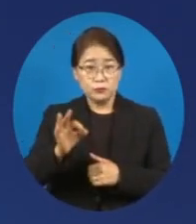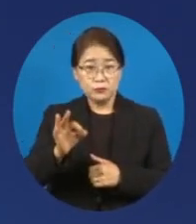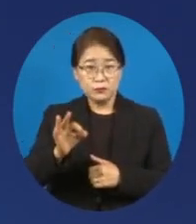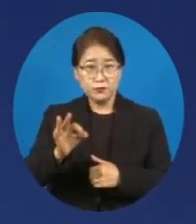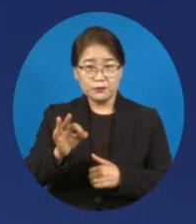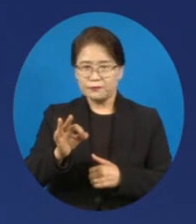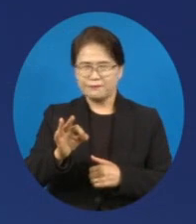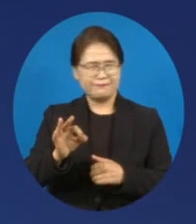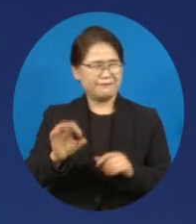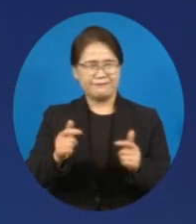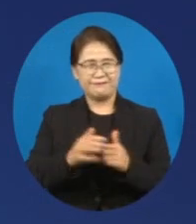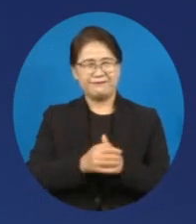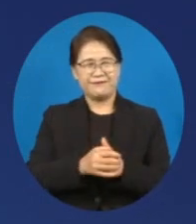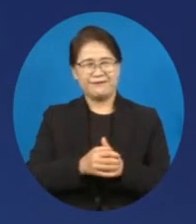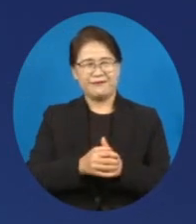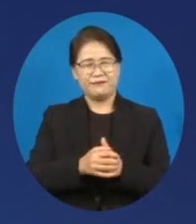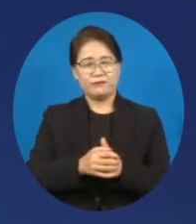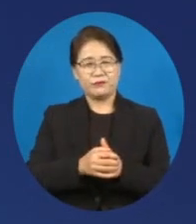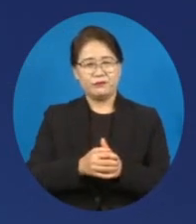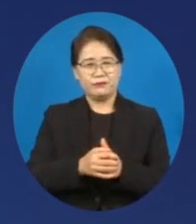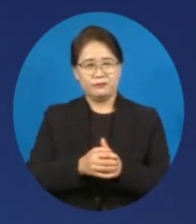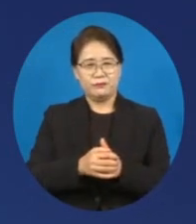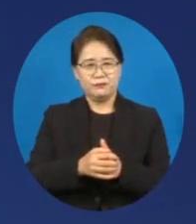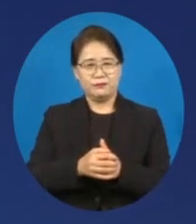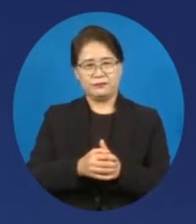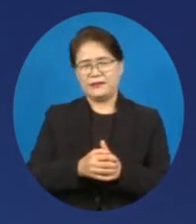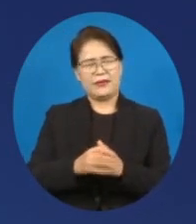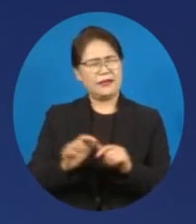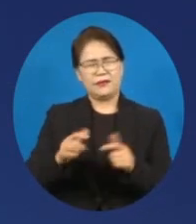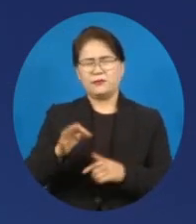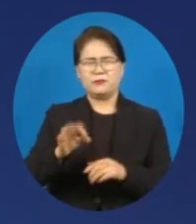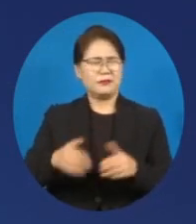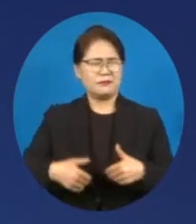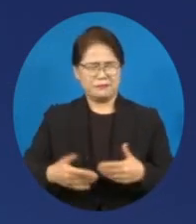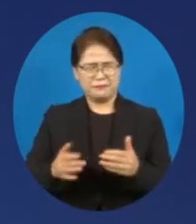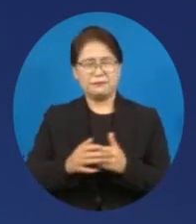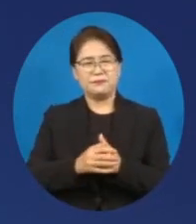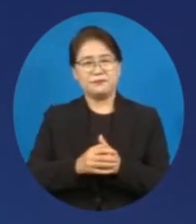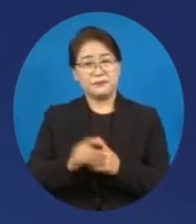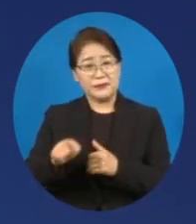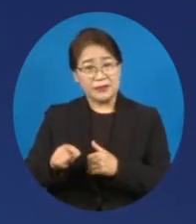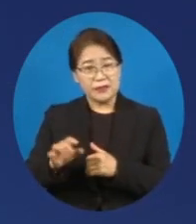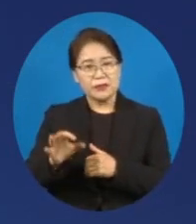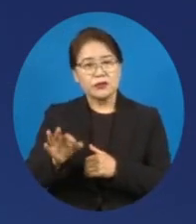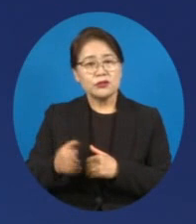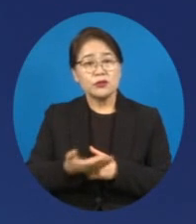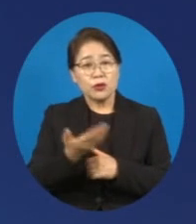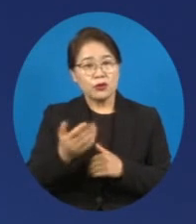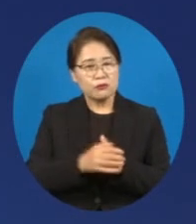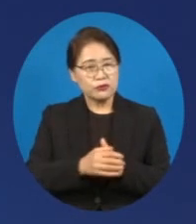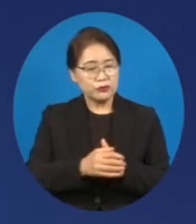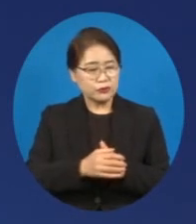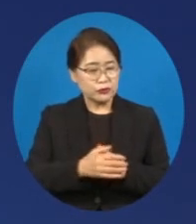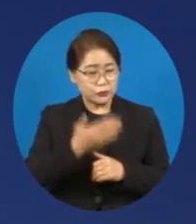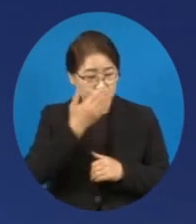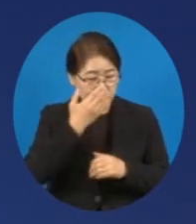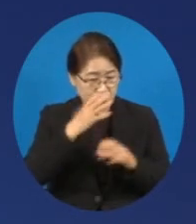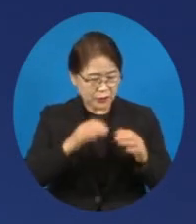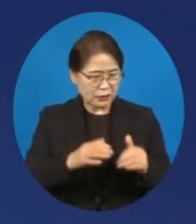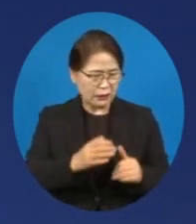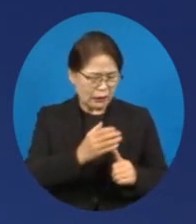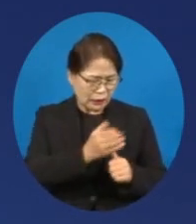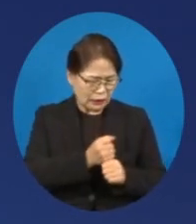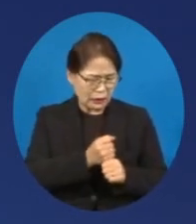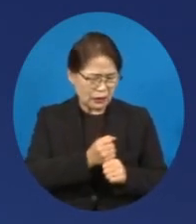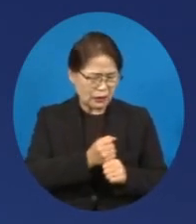여러분 뭐든지 다 돈이라고 그러죠 아니에요 돈이 아니에요 여러분 유대인들에게 잡혀서 죽을까